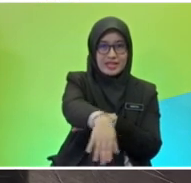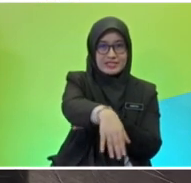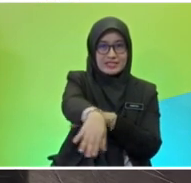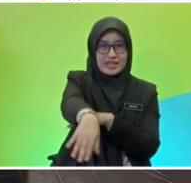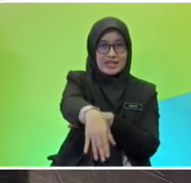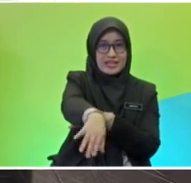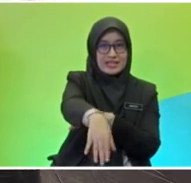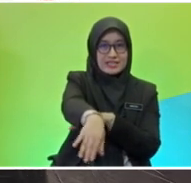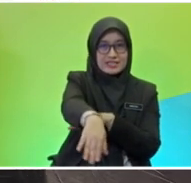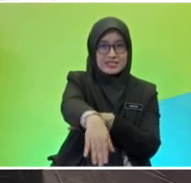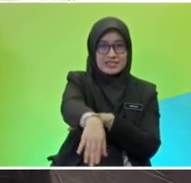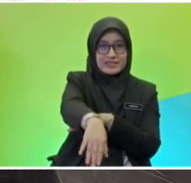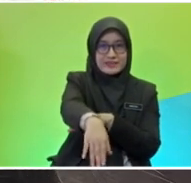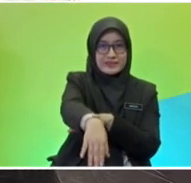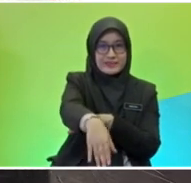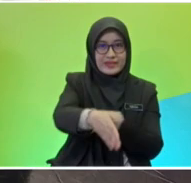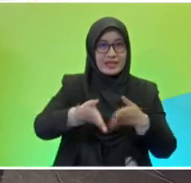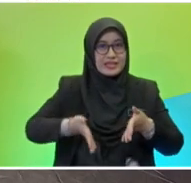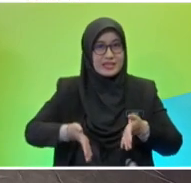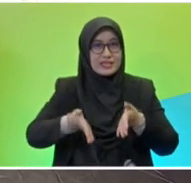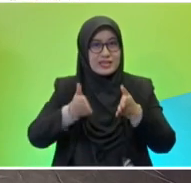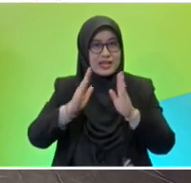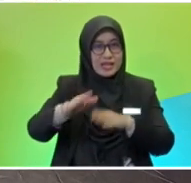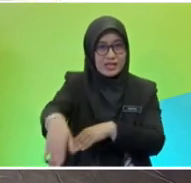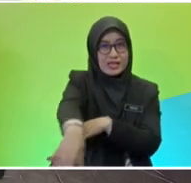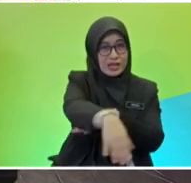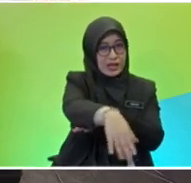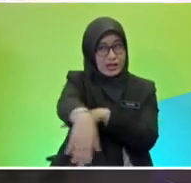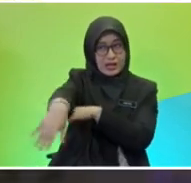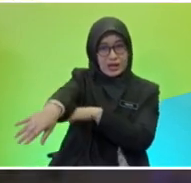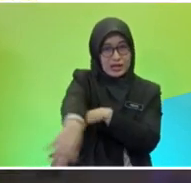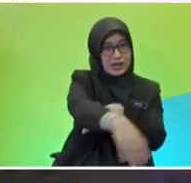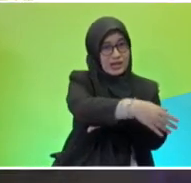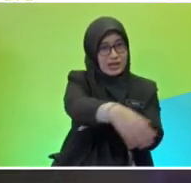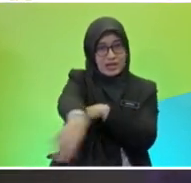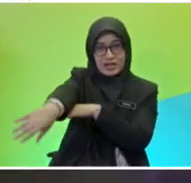tangan sini. Okey. Okey, bila kita jalan. Tengok.